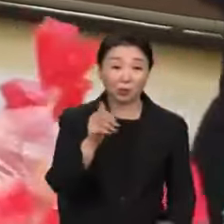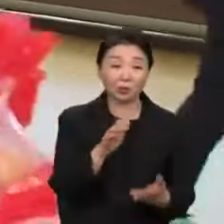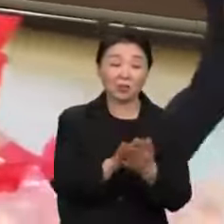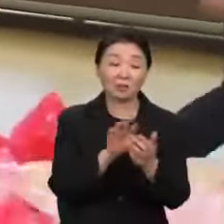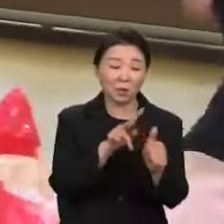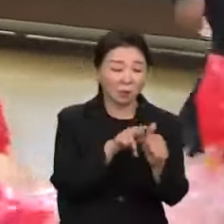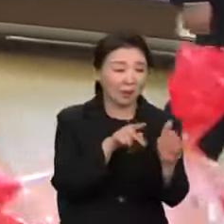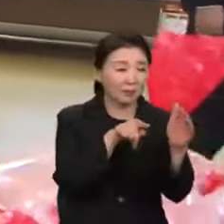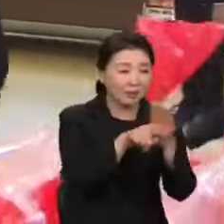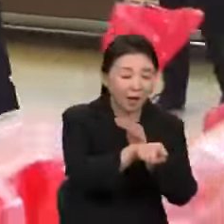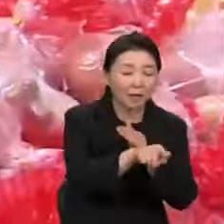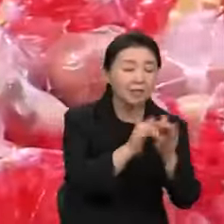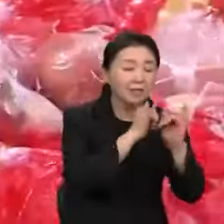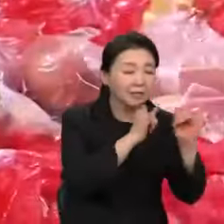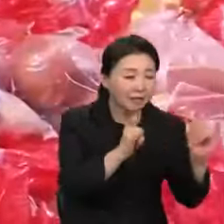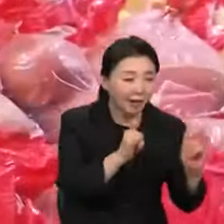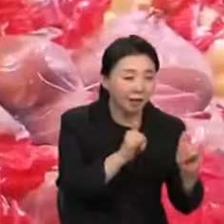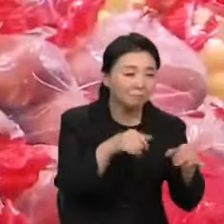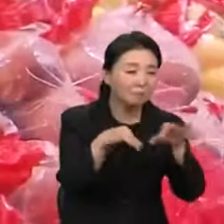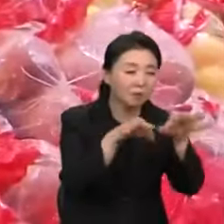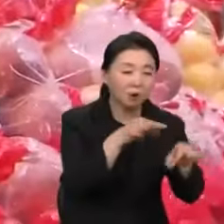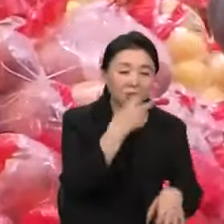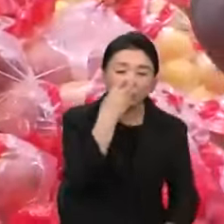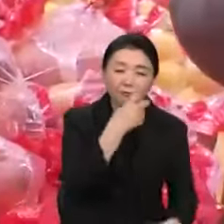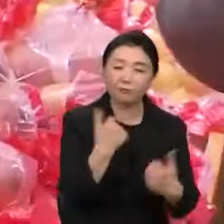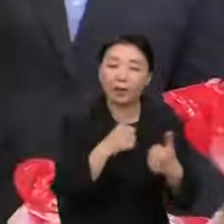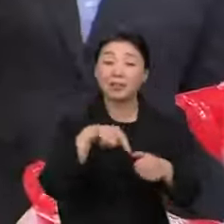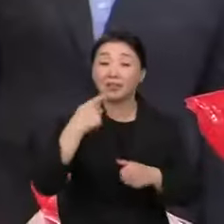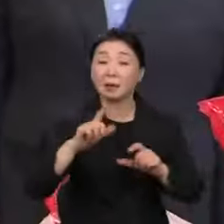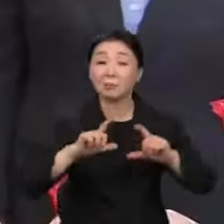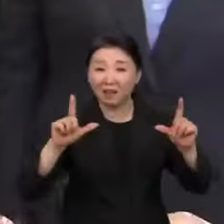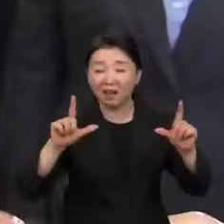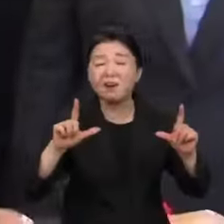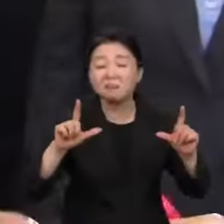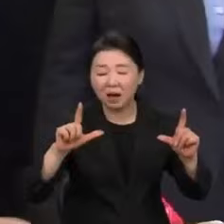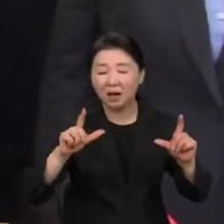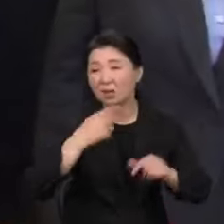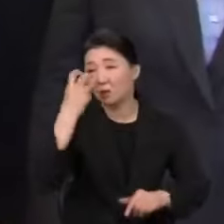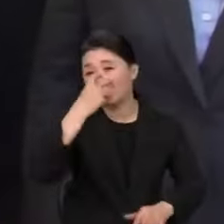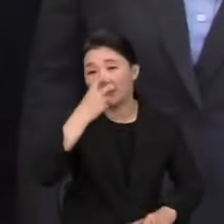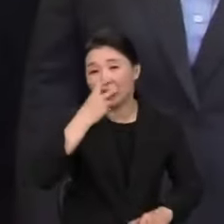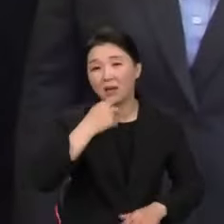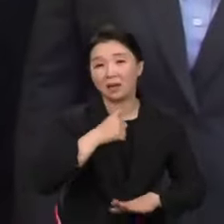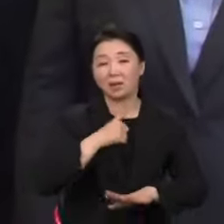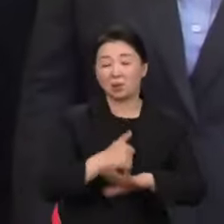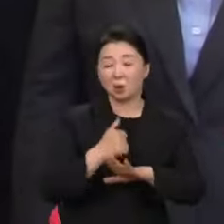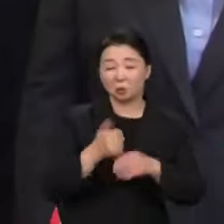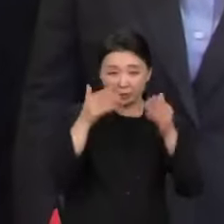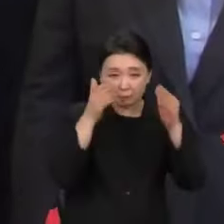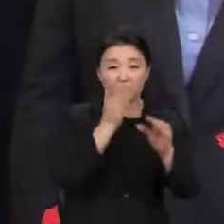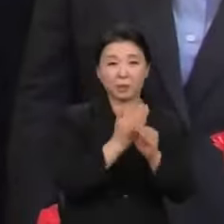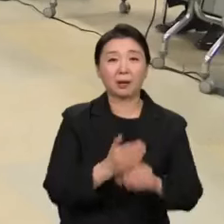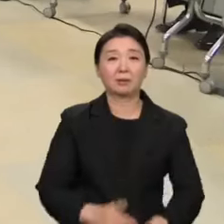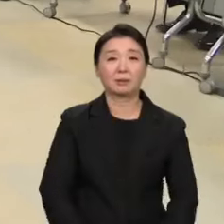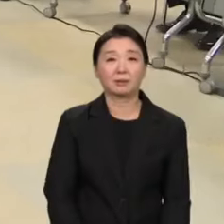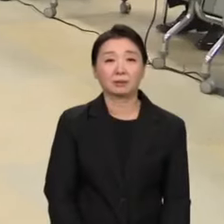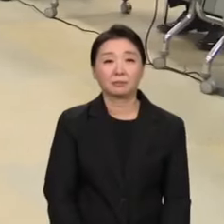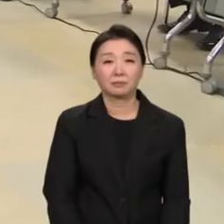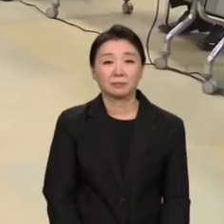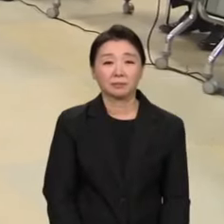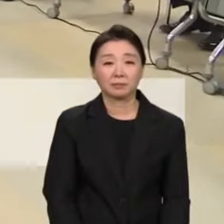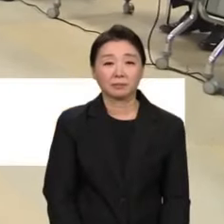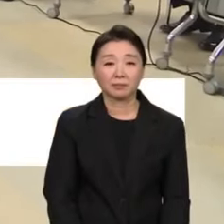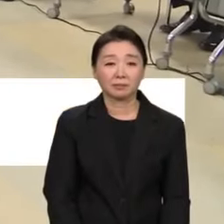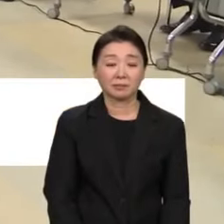않다는 점검회의를 주관한 바로 다음날 이진 조치라 더욱 주목받습니다